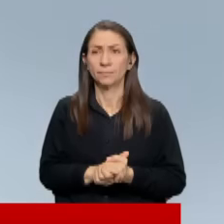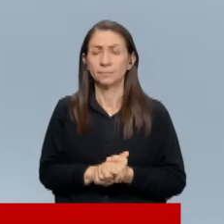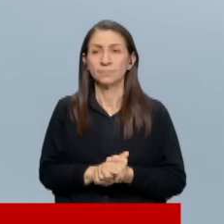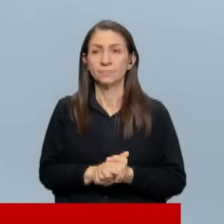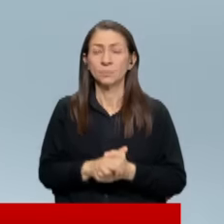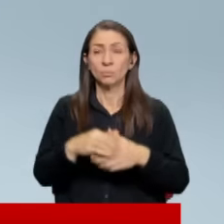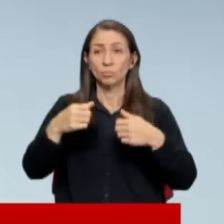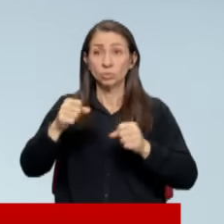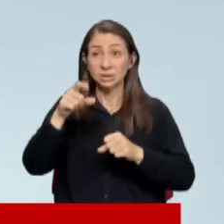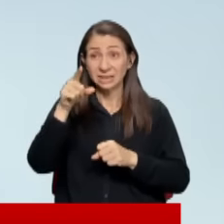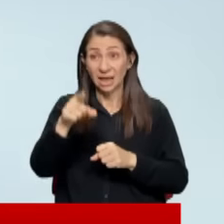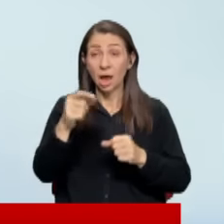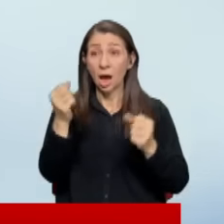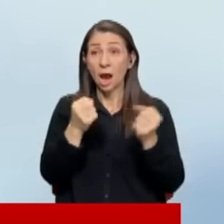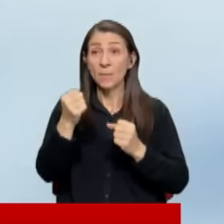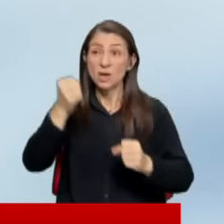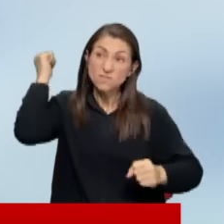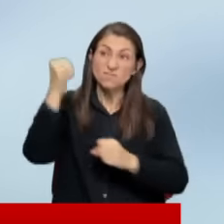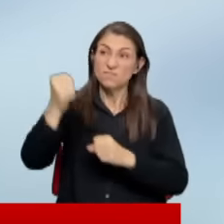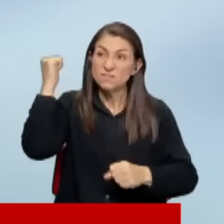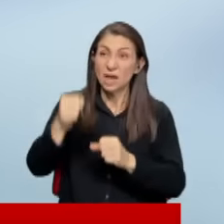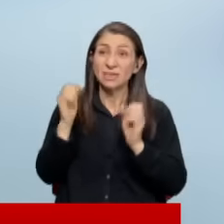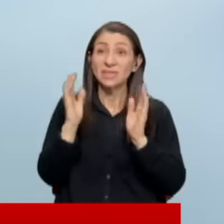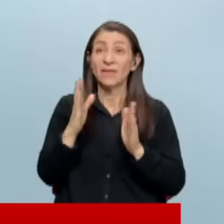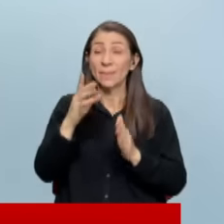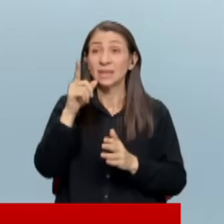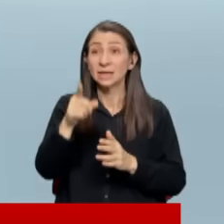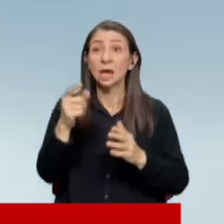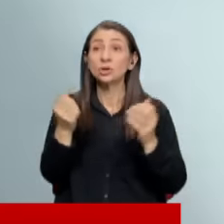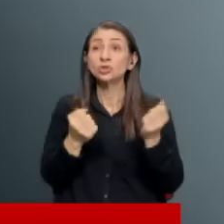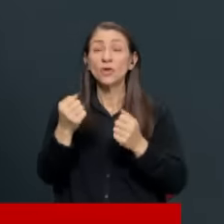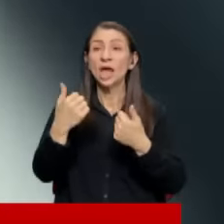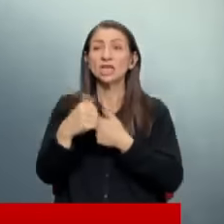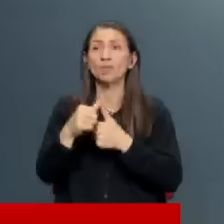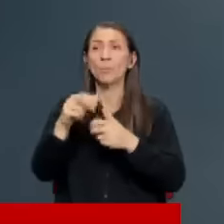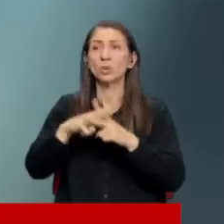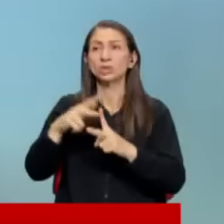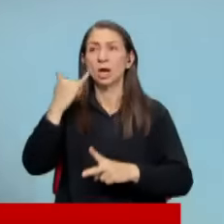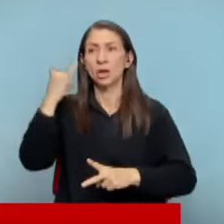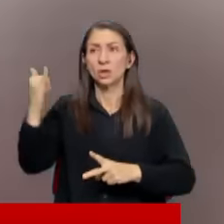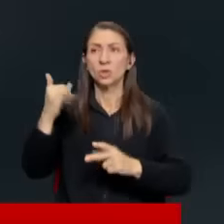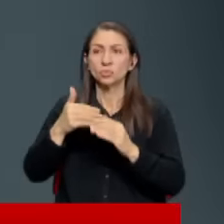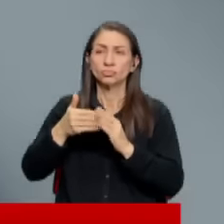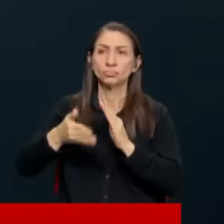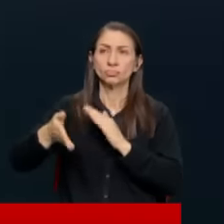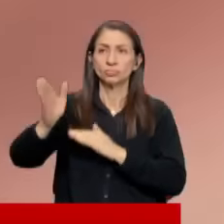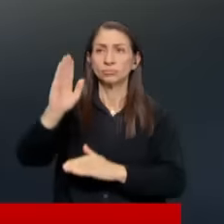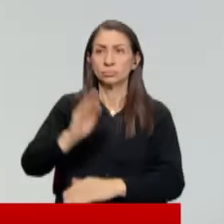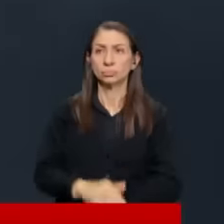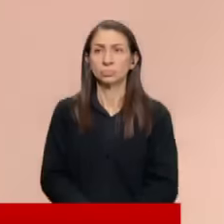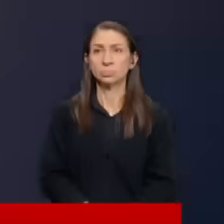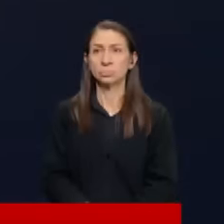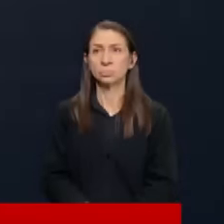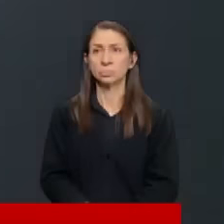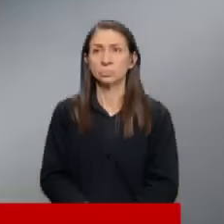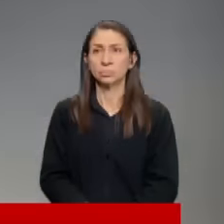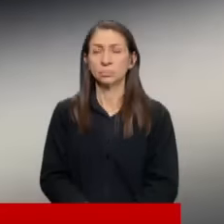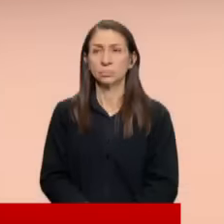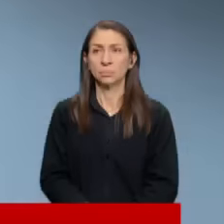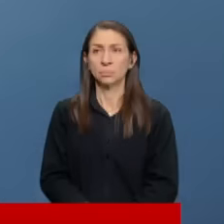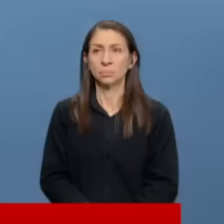var. Motosikletli otomobili yumruklamaya devam ederken sürücü ve eşi polisi arayıp uzaklaştı.